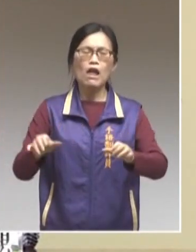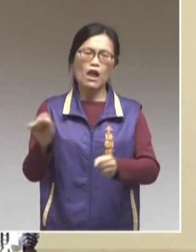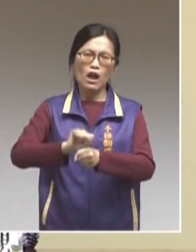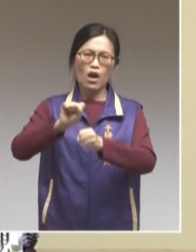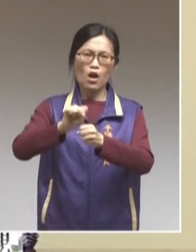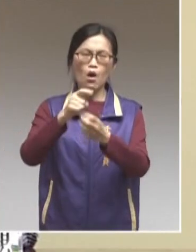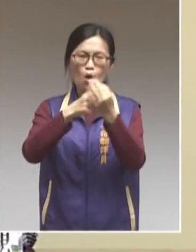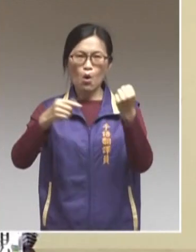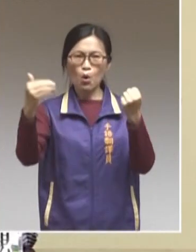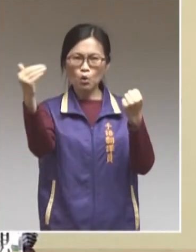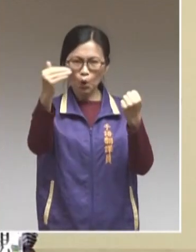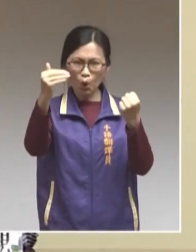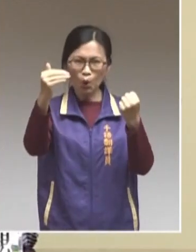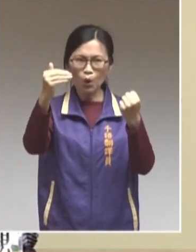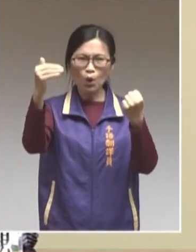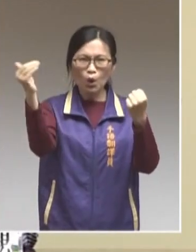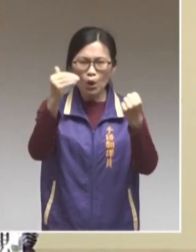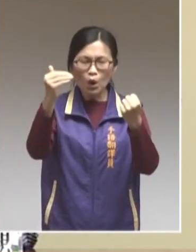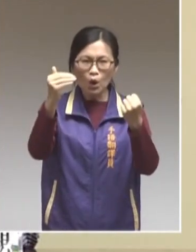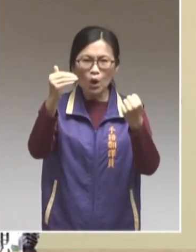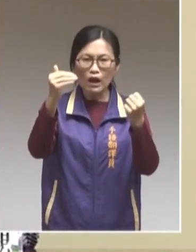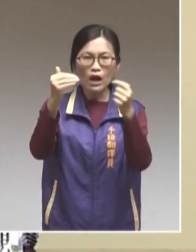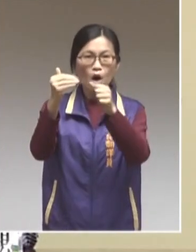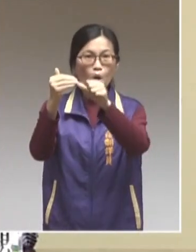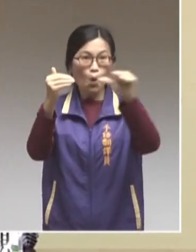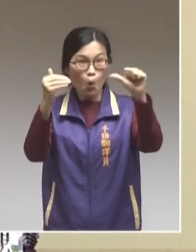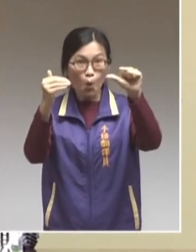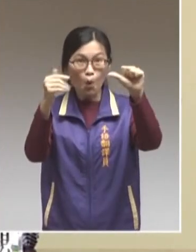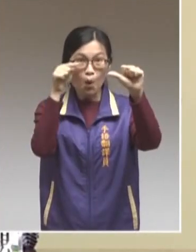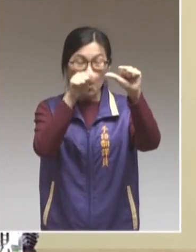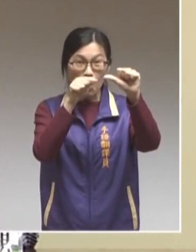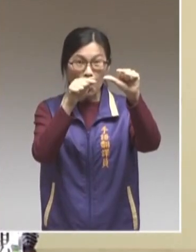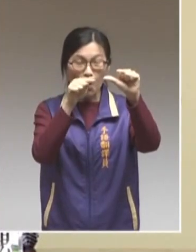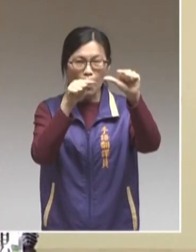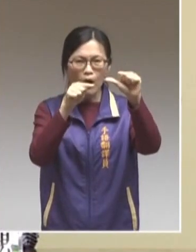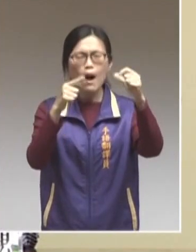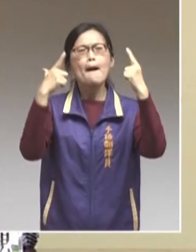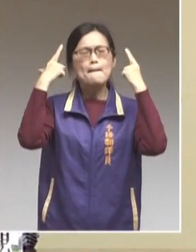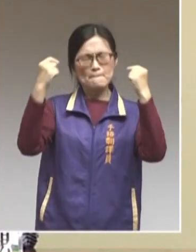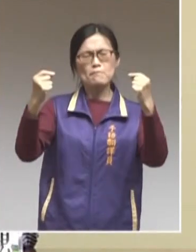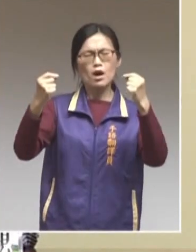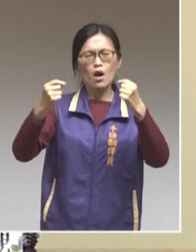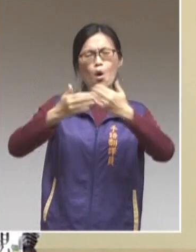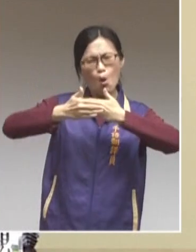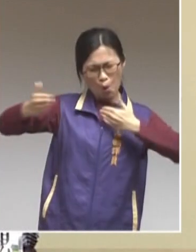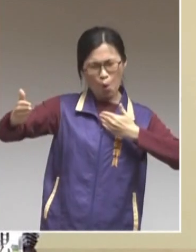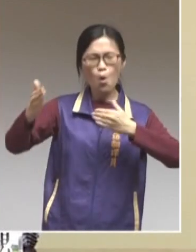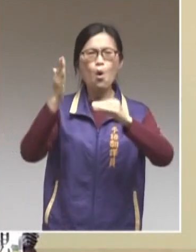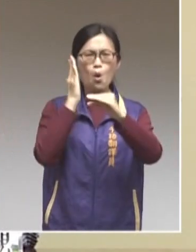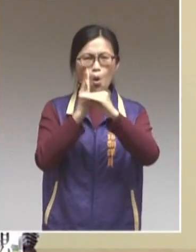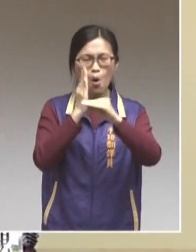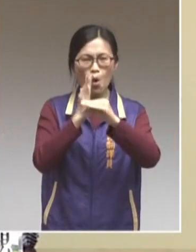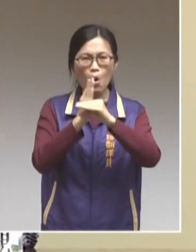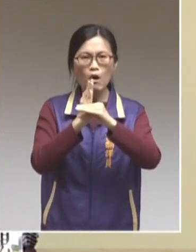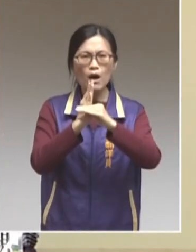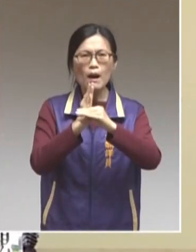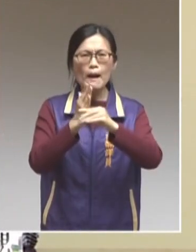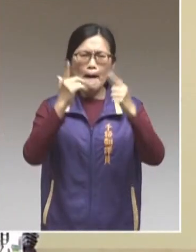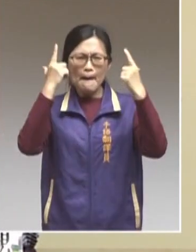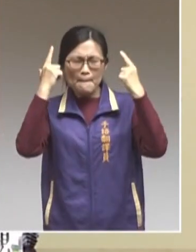9例，这9例里面有5例是属于原先框列隔离，那即将